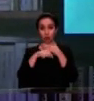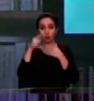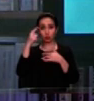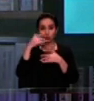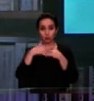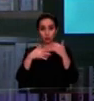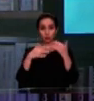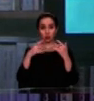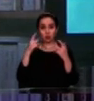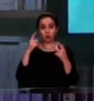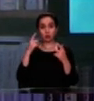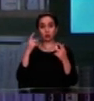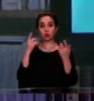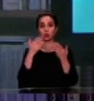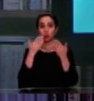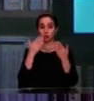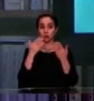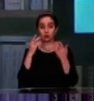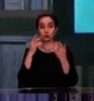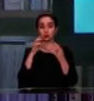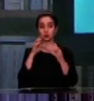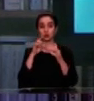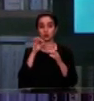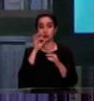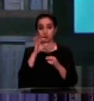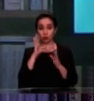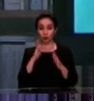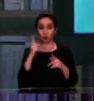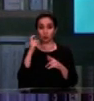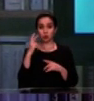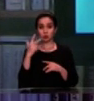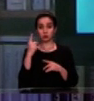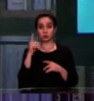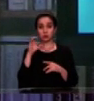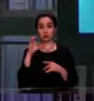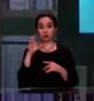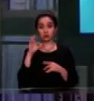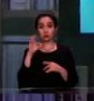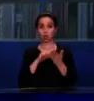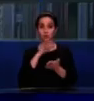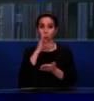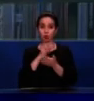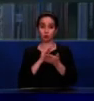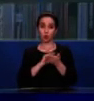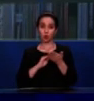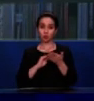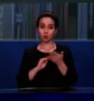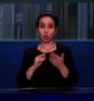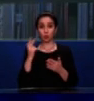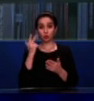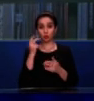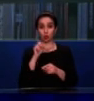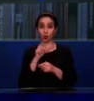topshiriq 131-sahifadagi 4-chi, 5-chi va 7-chi savollarga javob yozing.